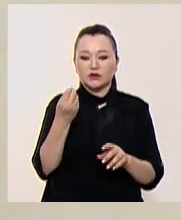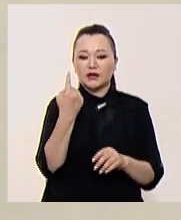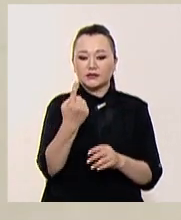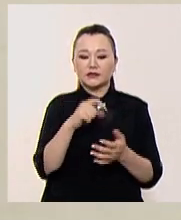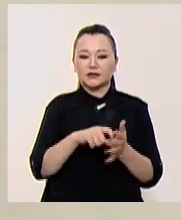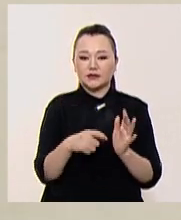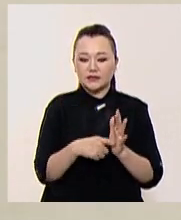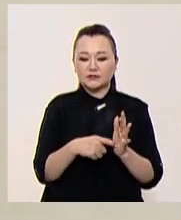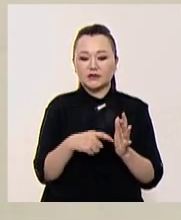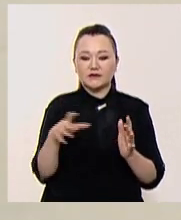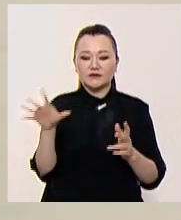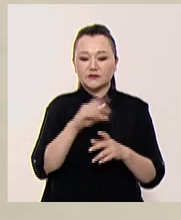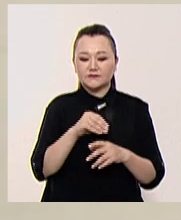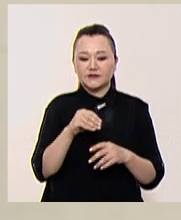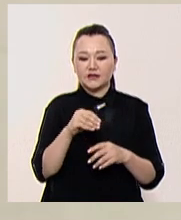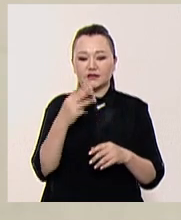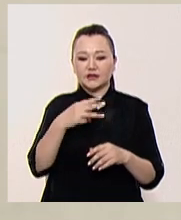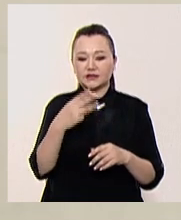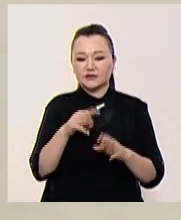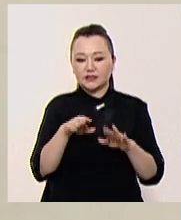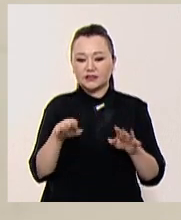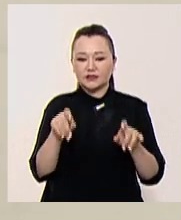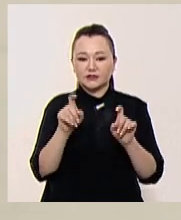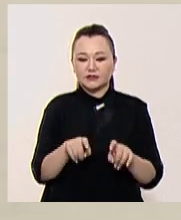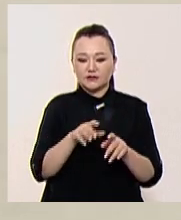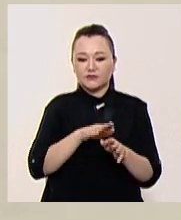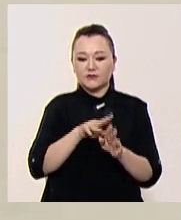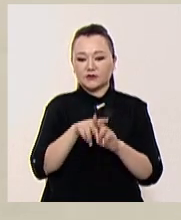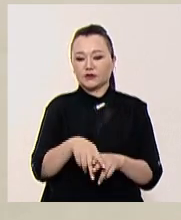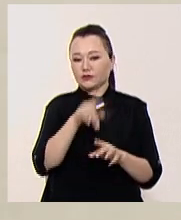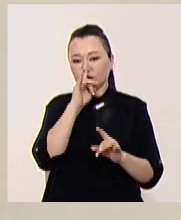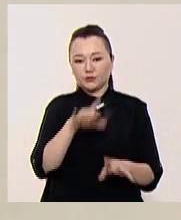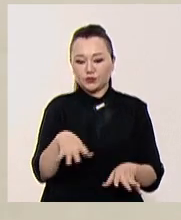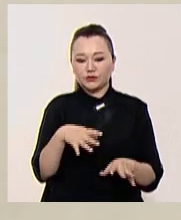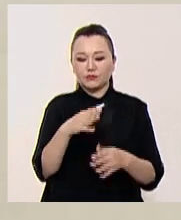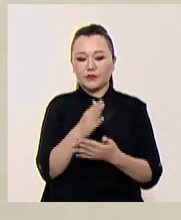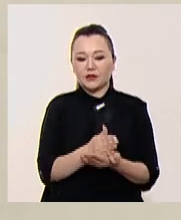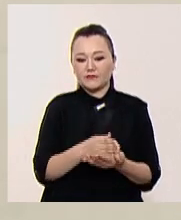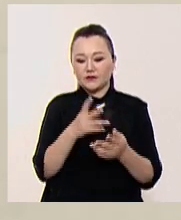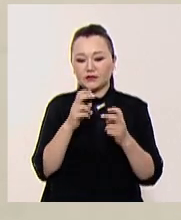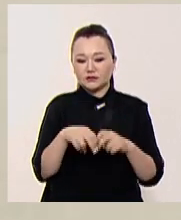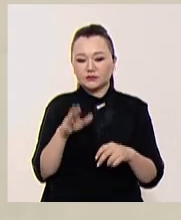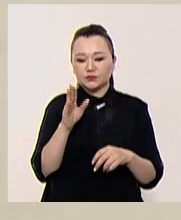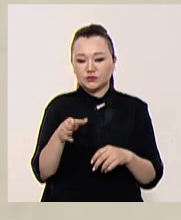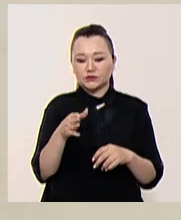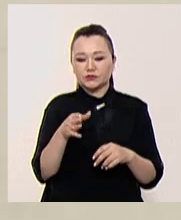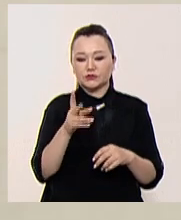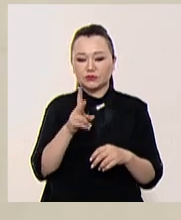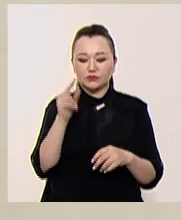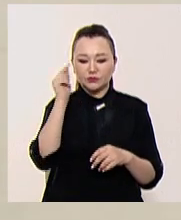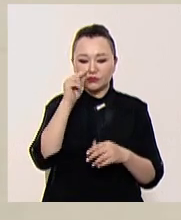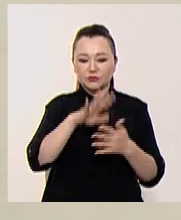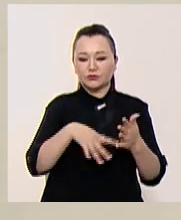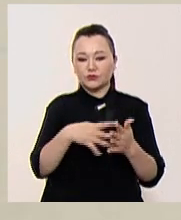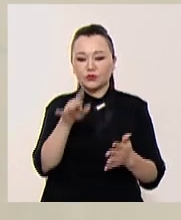класта барлық 30 баланың бірдей отыруы міндетті емес. Ол жерде қарайды, әртүрлі икемді оқу